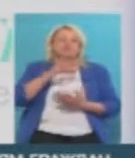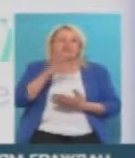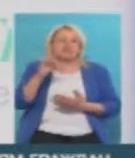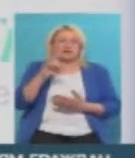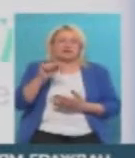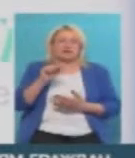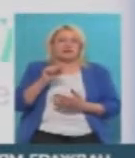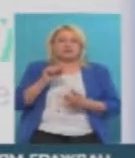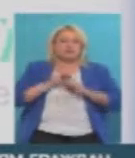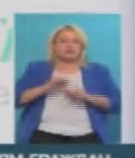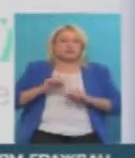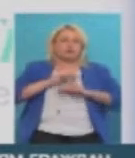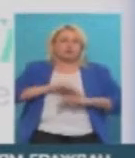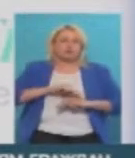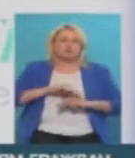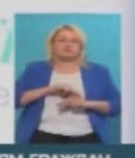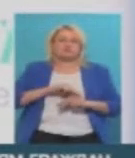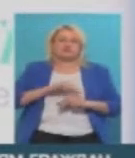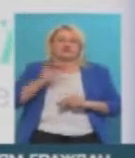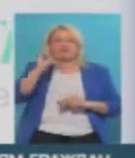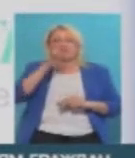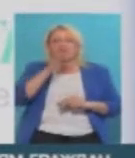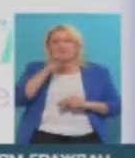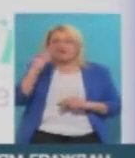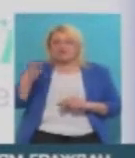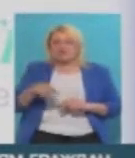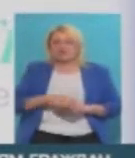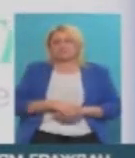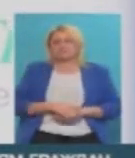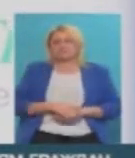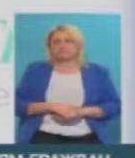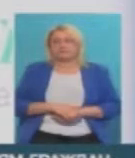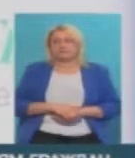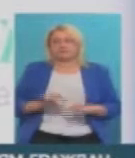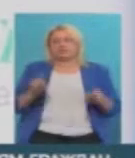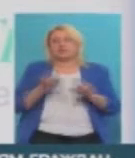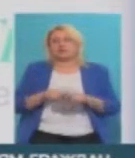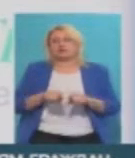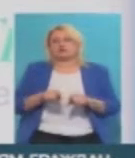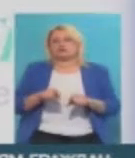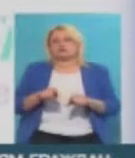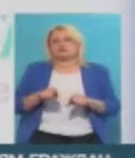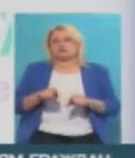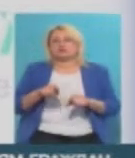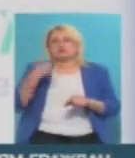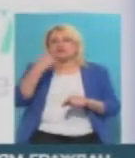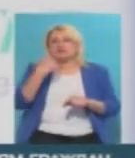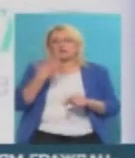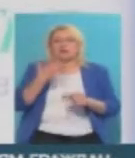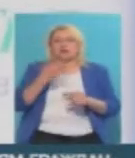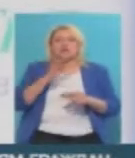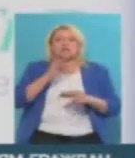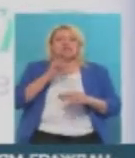за самоотверженный труд в годы Великой Отечественной войны. И также лица, которые не